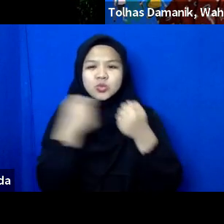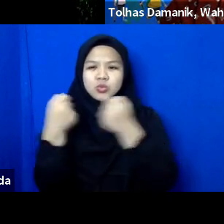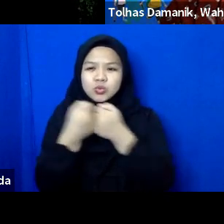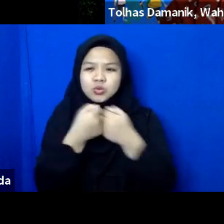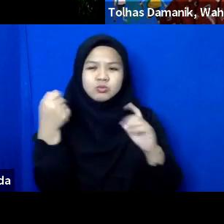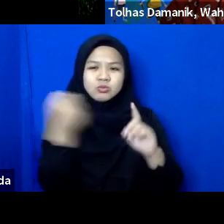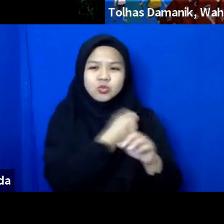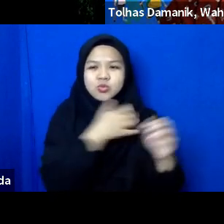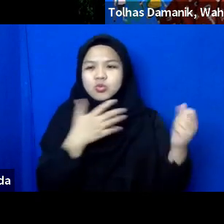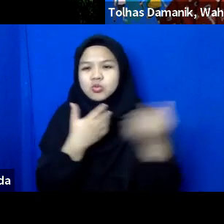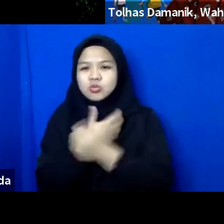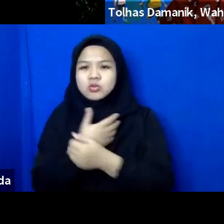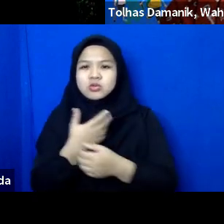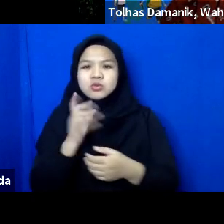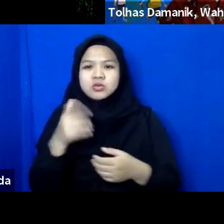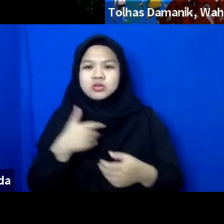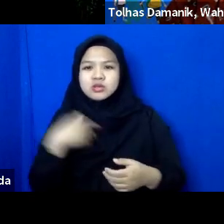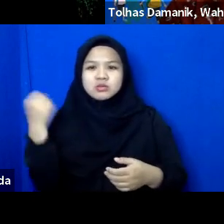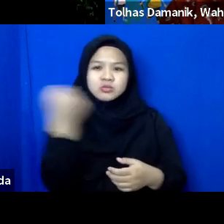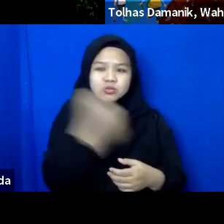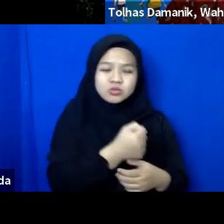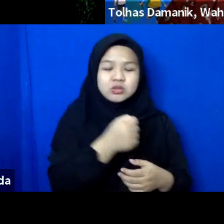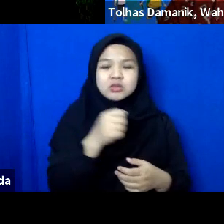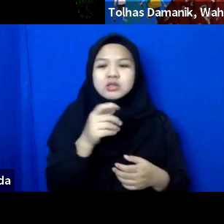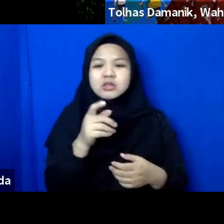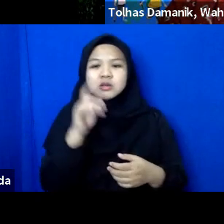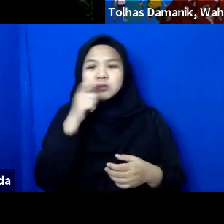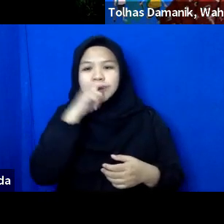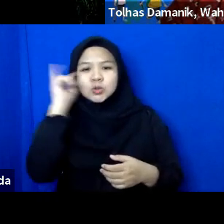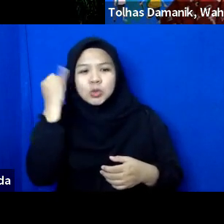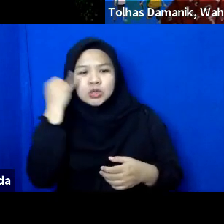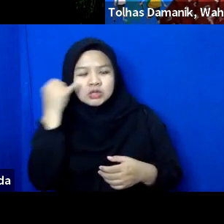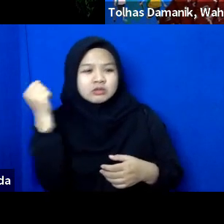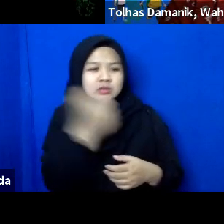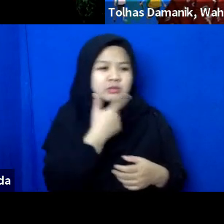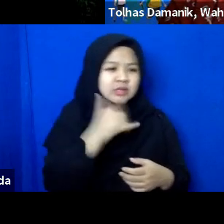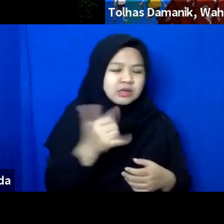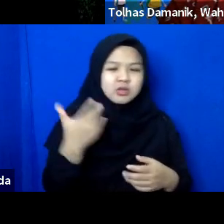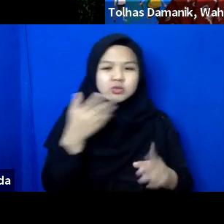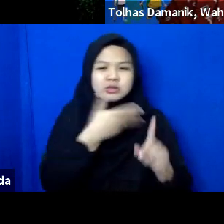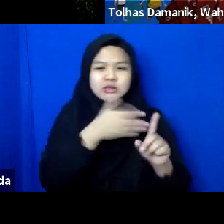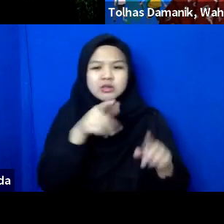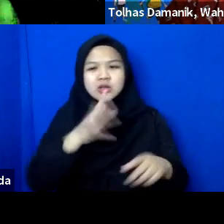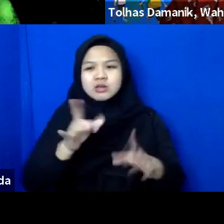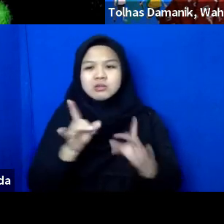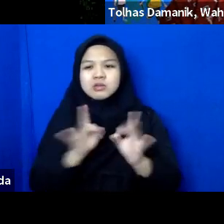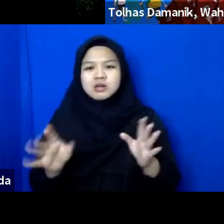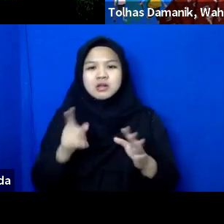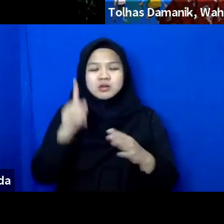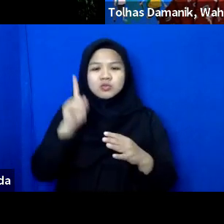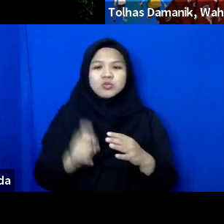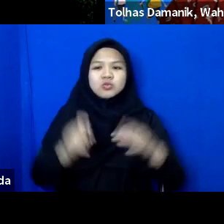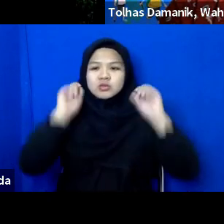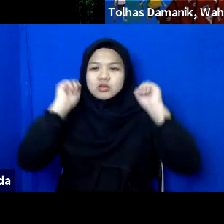memukul-mukul saya dengan pak Joni berbeda ketika itu meledakkan dan bencana ada kacang ini penting perlu